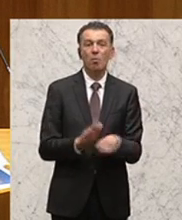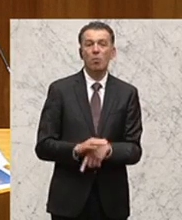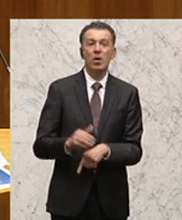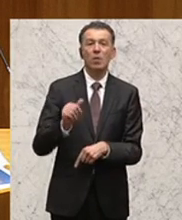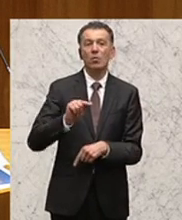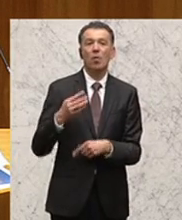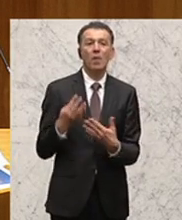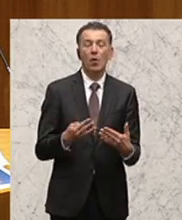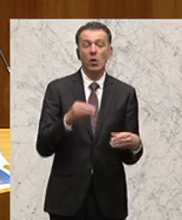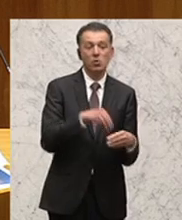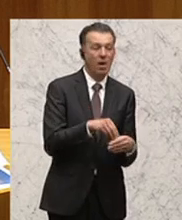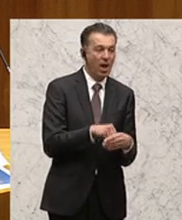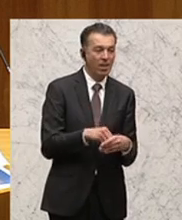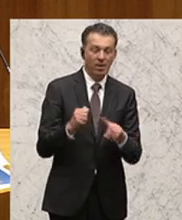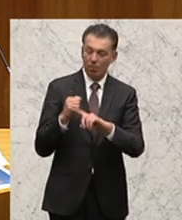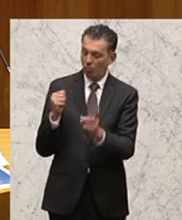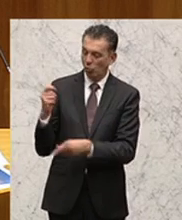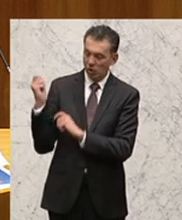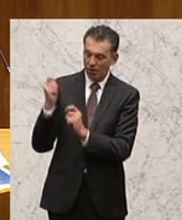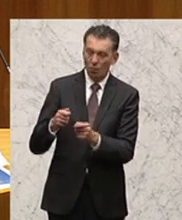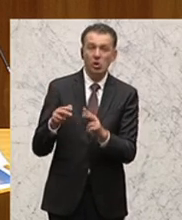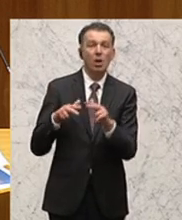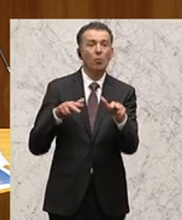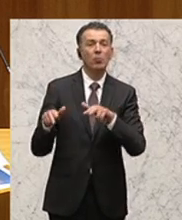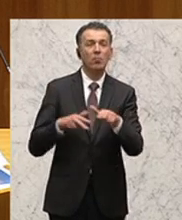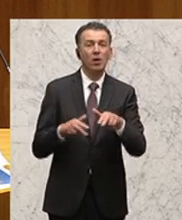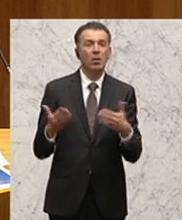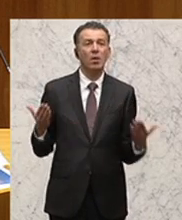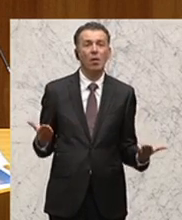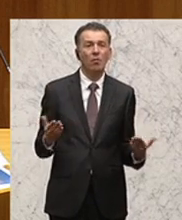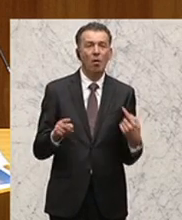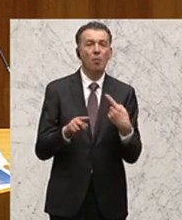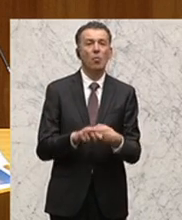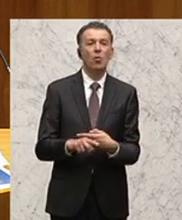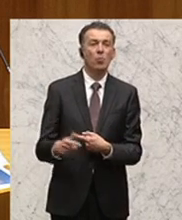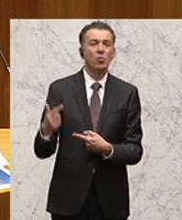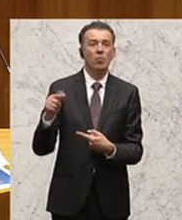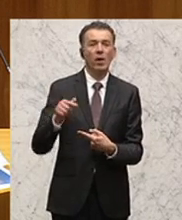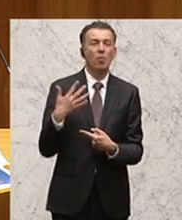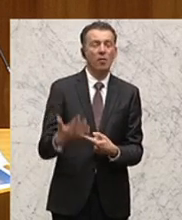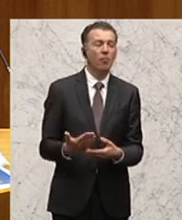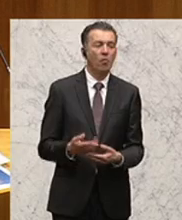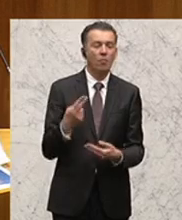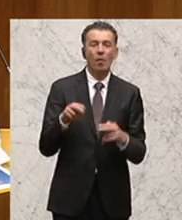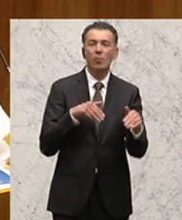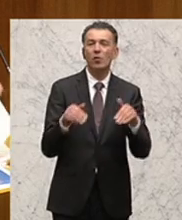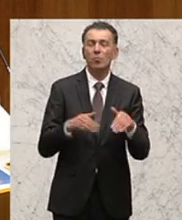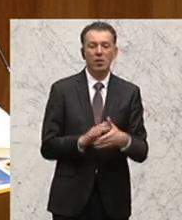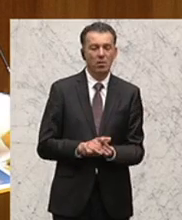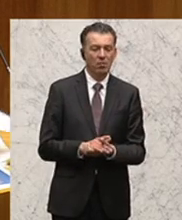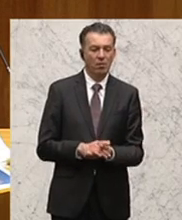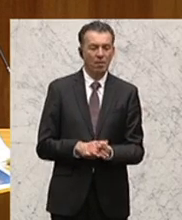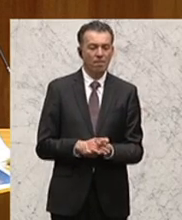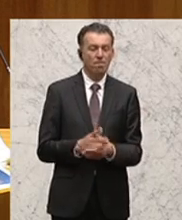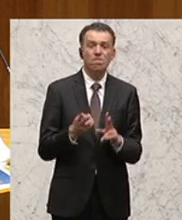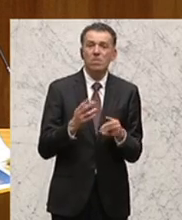1,9 sollten wir einsparen. Durch die Budgetvorschläge der Bundesregierung landen wir bei plus 2,5. Herr Bundesminister, wie